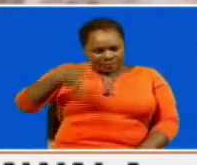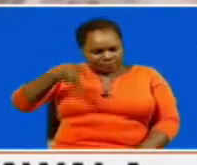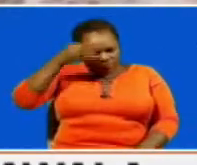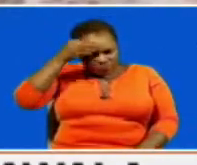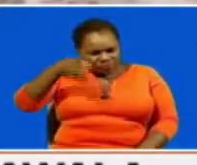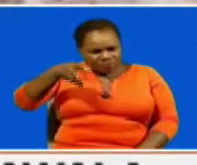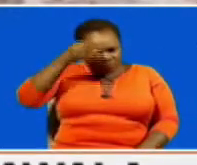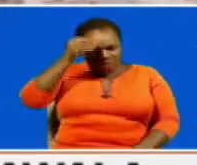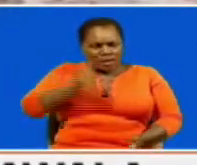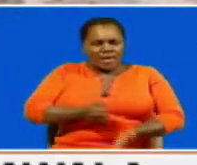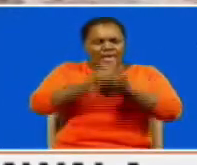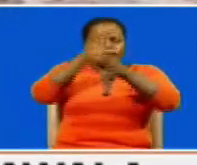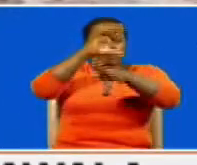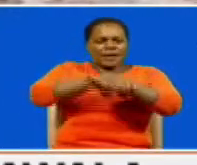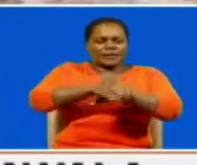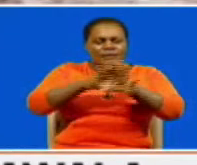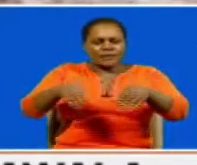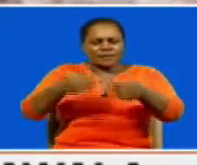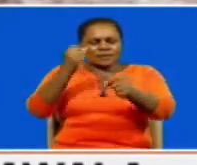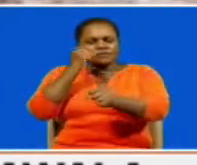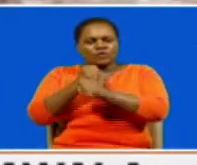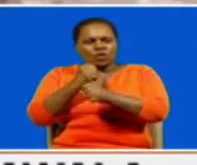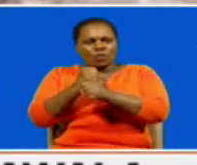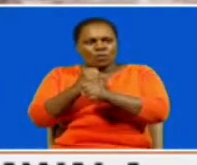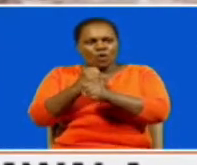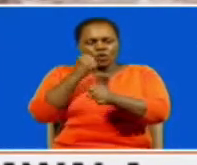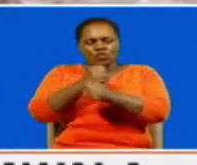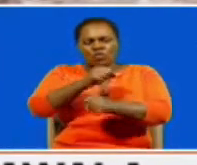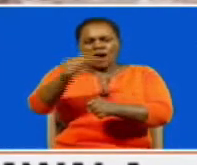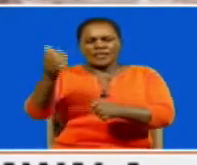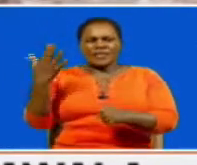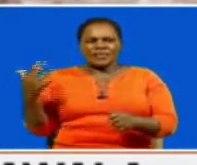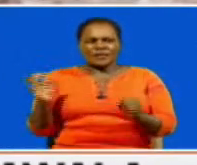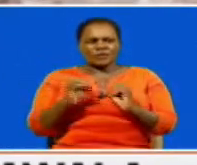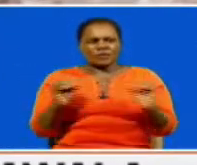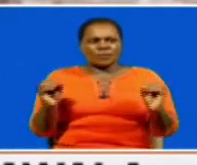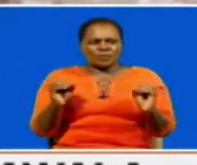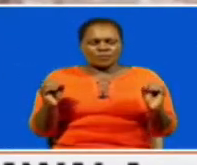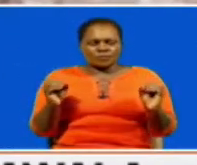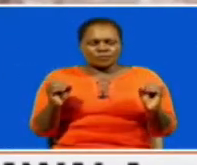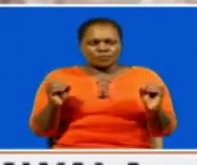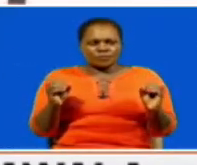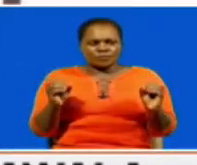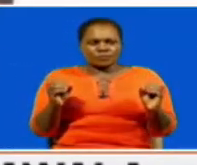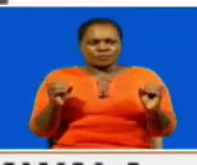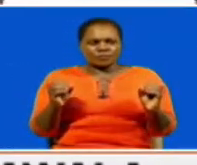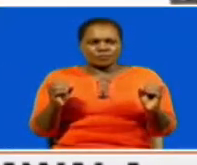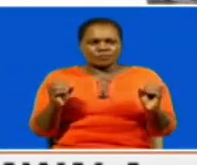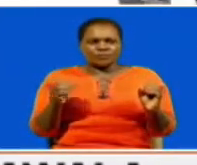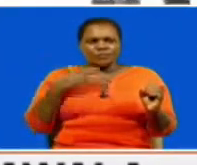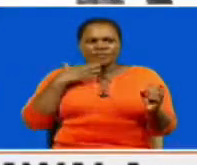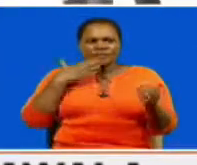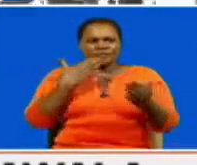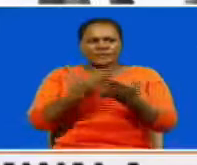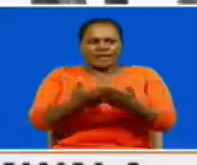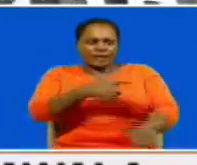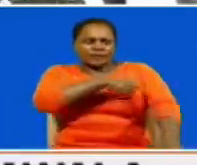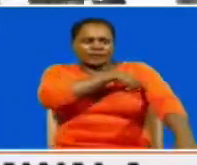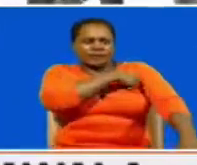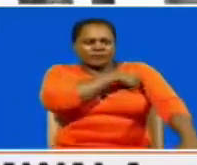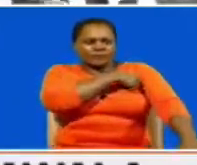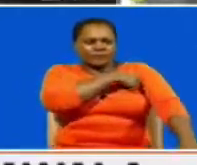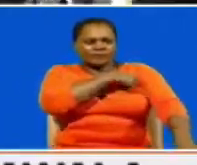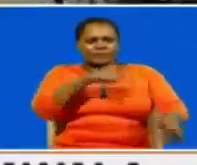Watasoma, watasaidiwa, watapewa counseling, hawatafanya mambo ya kuleta uharibifu nchini Kenya. Na tunashukuru area chief ambaye amekuwa